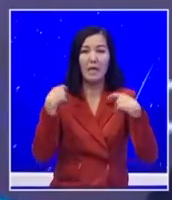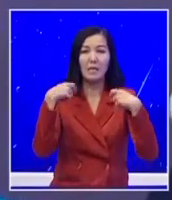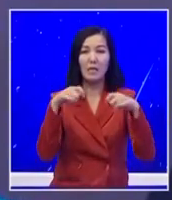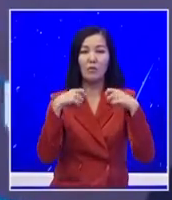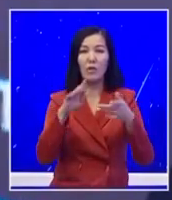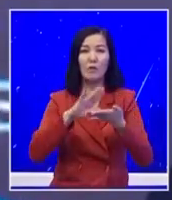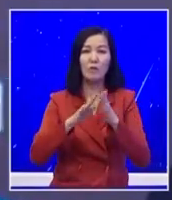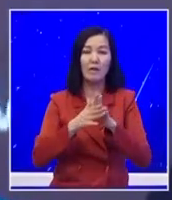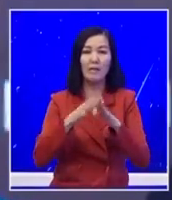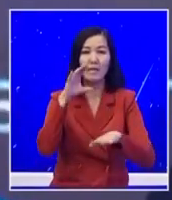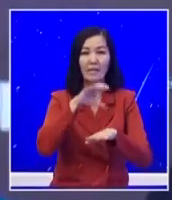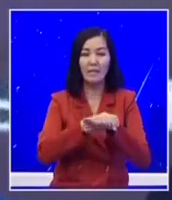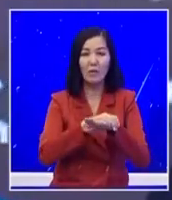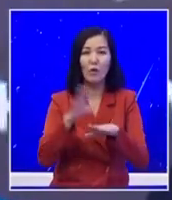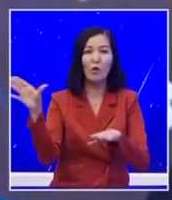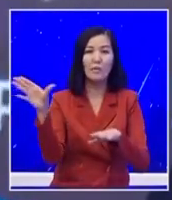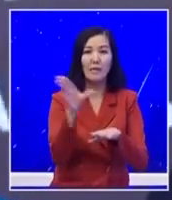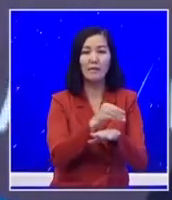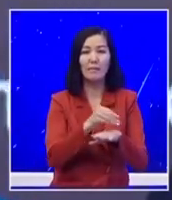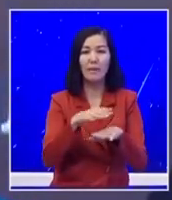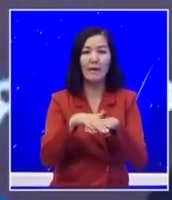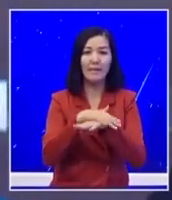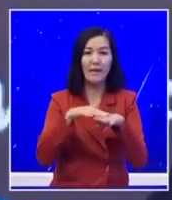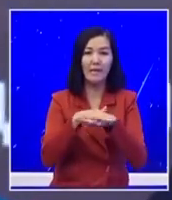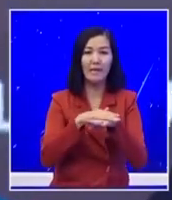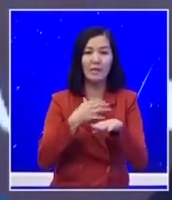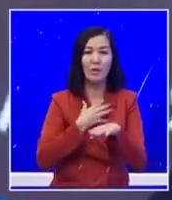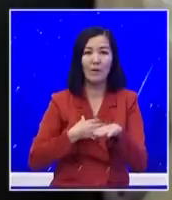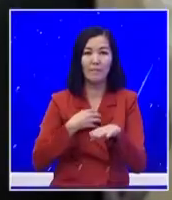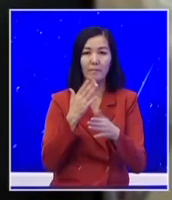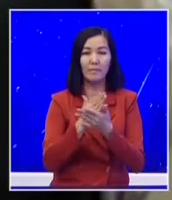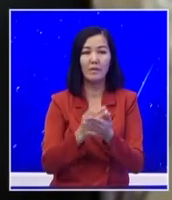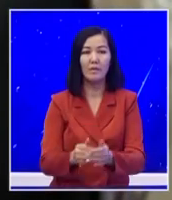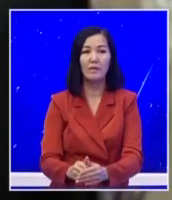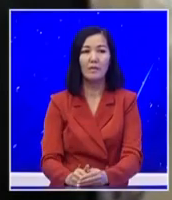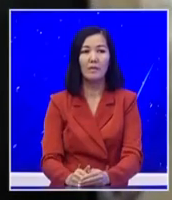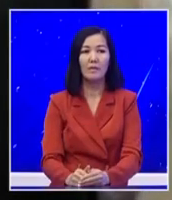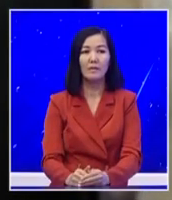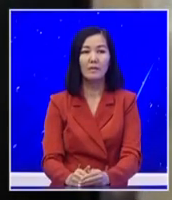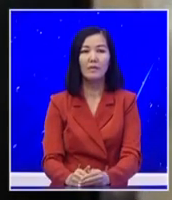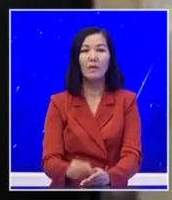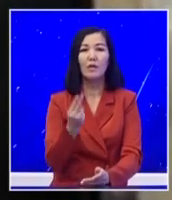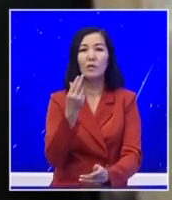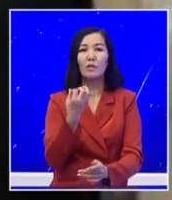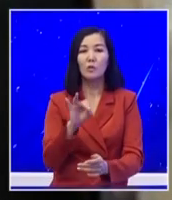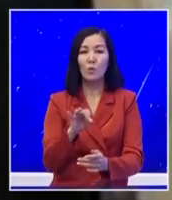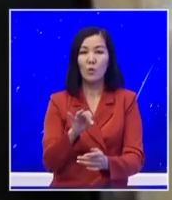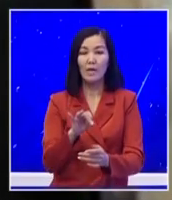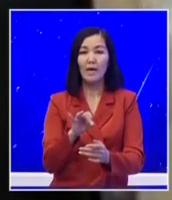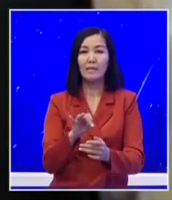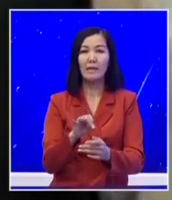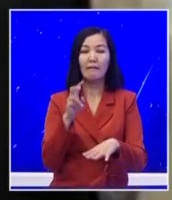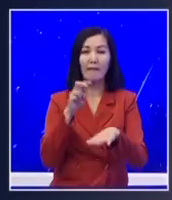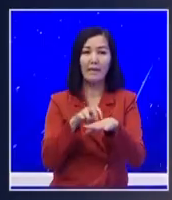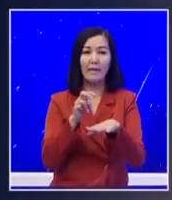жағдай етіркелуде. Осылардың бәрі де нарықта дүрбелең туғызуда. Алексей Цой Түркістан облысында дәрігерлердің